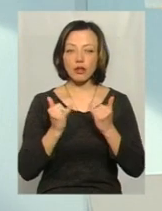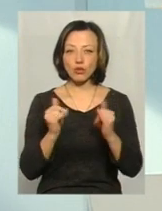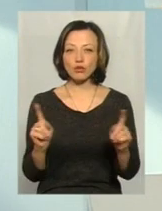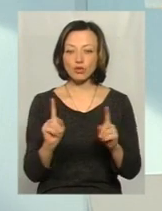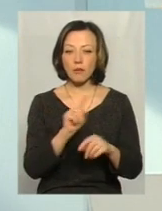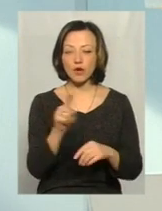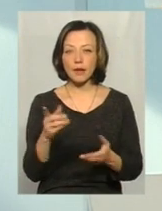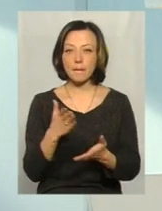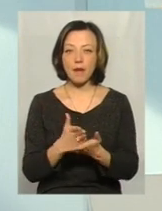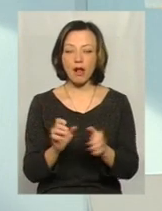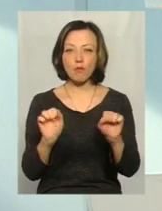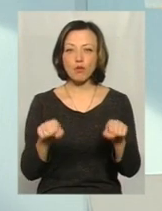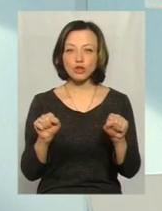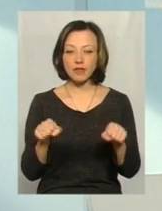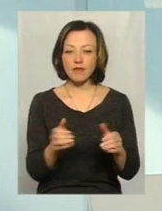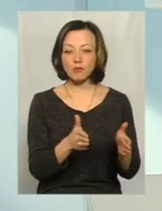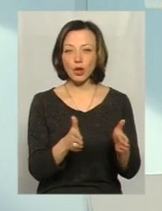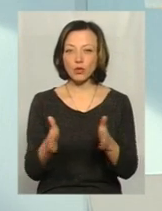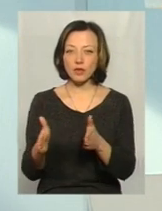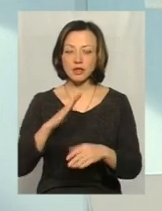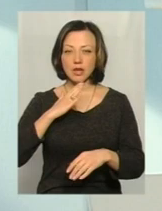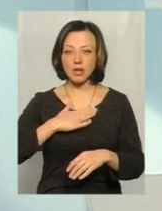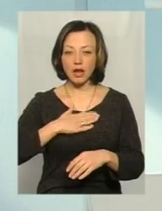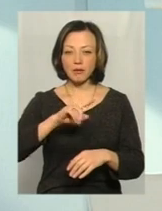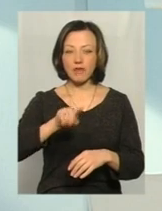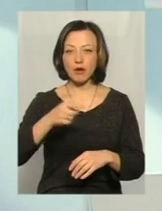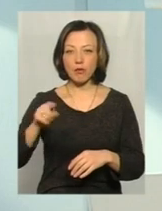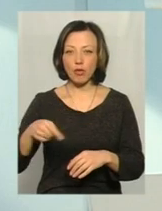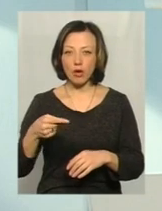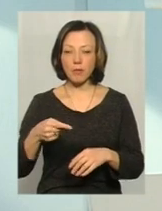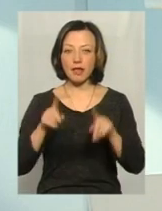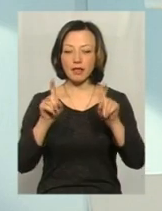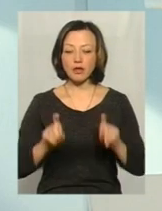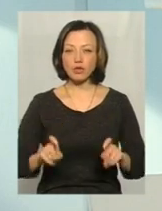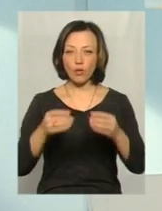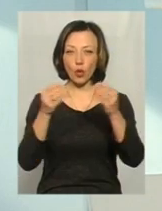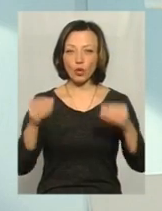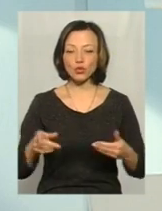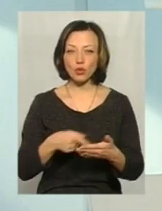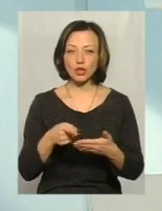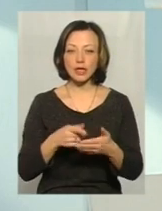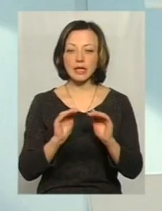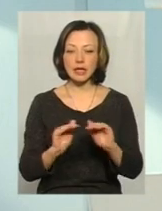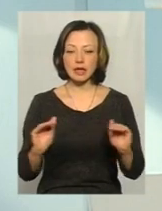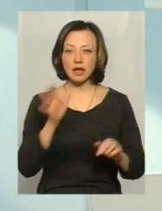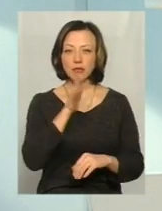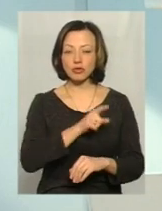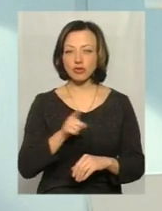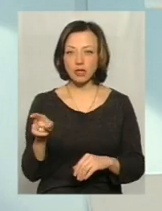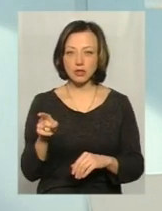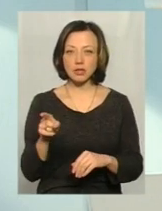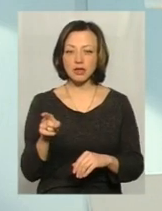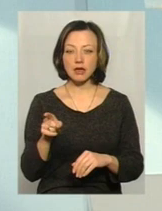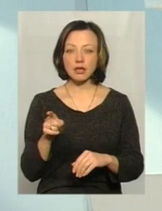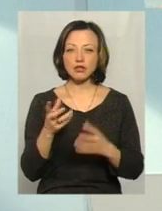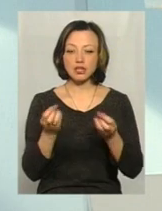щоб вони мали можливість підготувати за нашими вимогами, за вимогами тестового зошиту дітей під час часу,